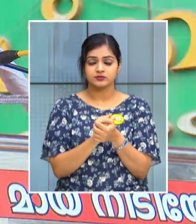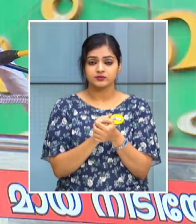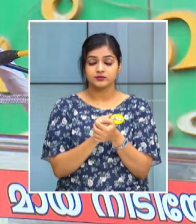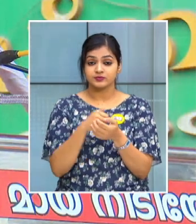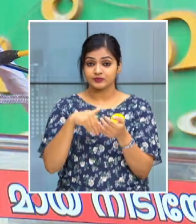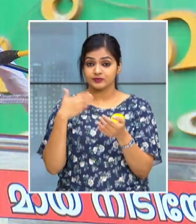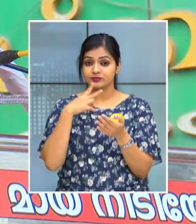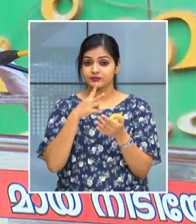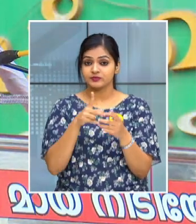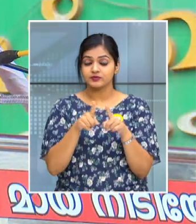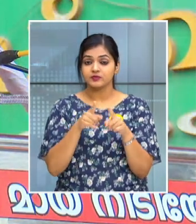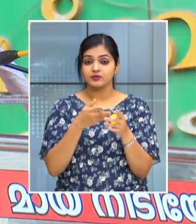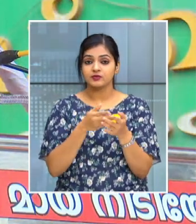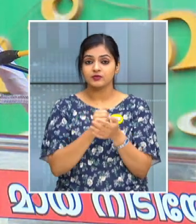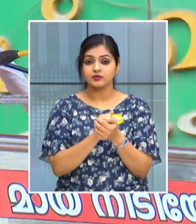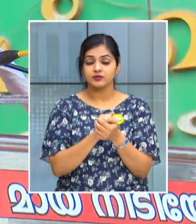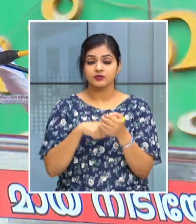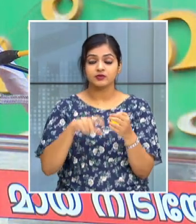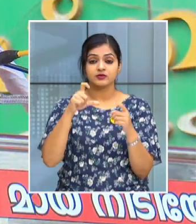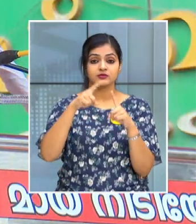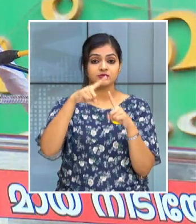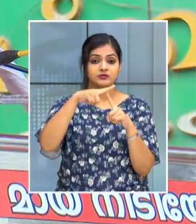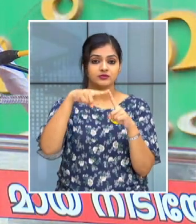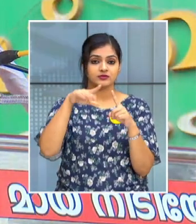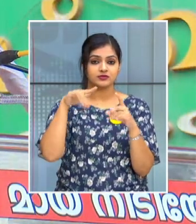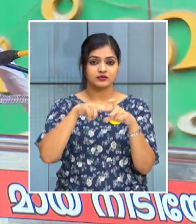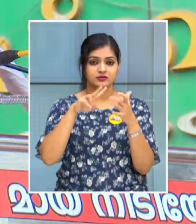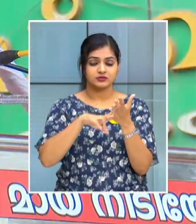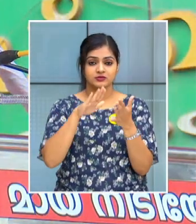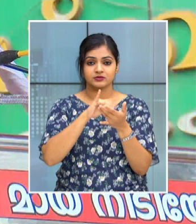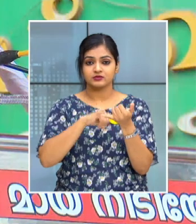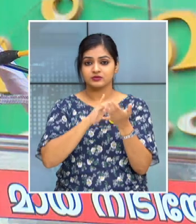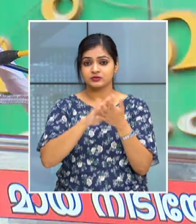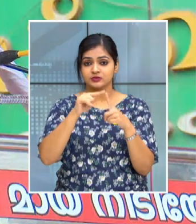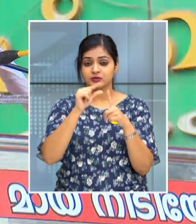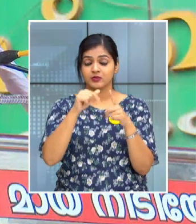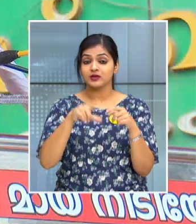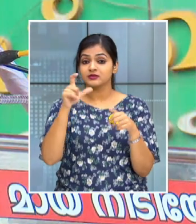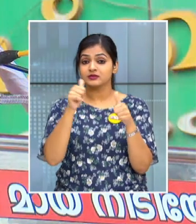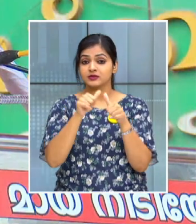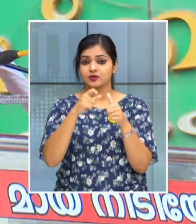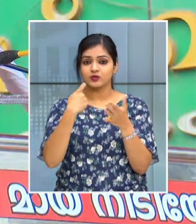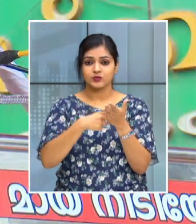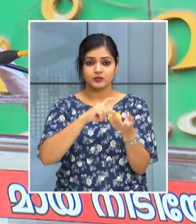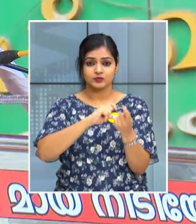ഈ പറഞ്ഞ പൗരത്വ നിയമ ഭേദഗതി എടുത്താൽ കോൺഗ്രസിന്റെ ശബ്ദം ഒരിക്കലും നാം കേട്ടില്ല.